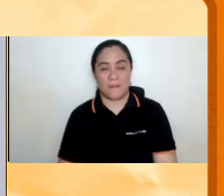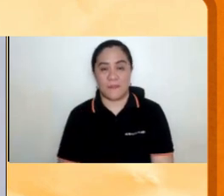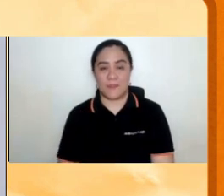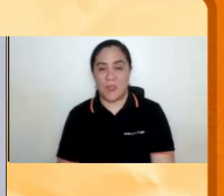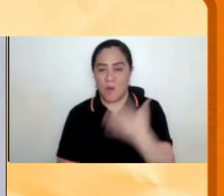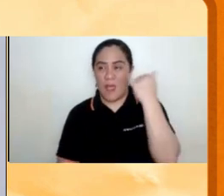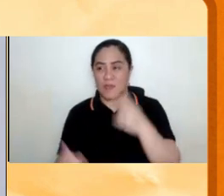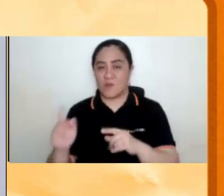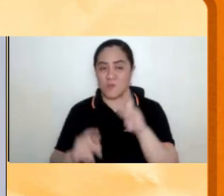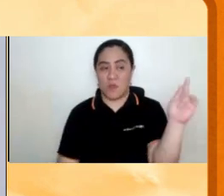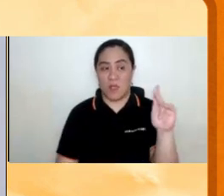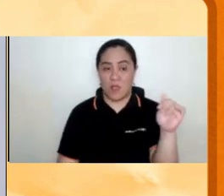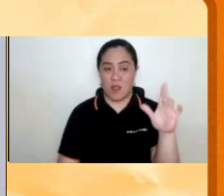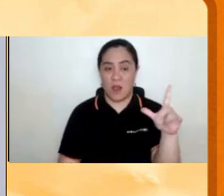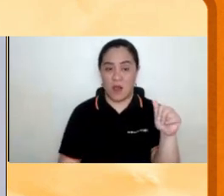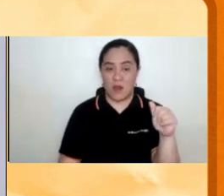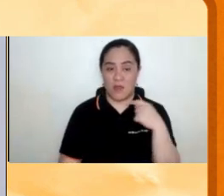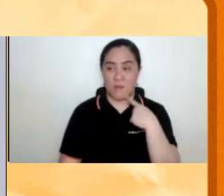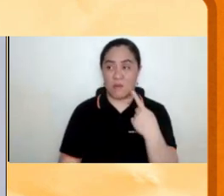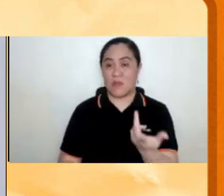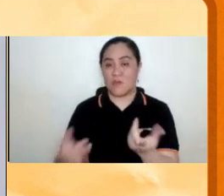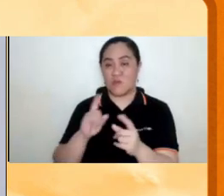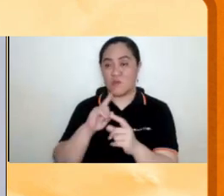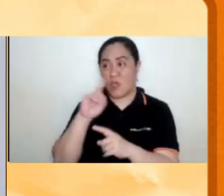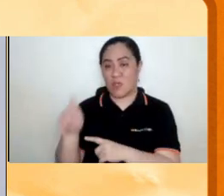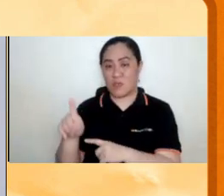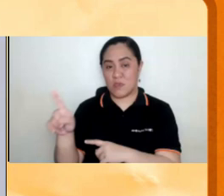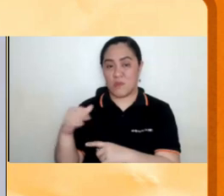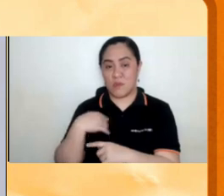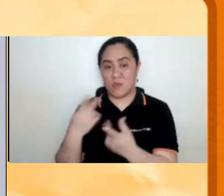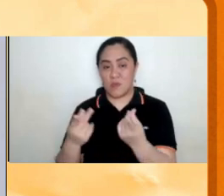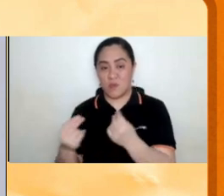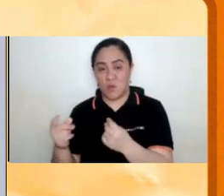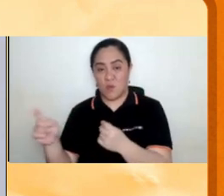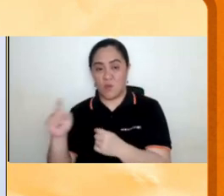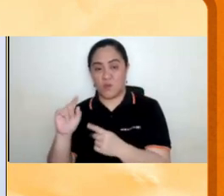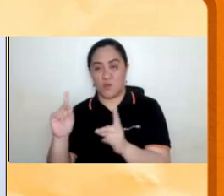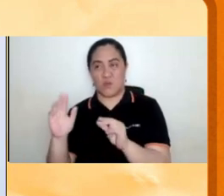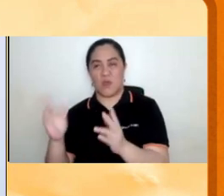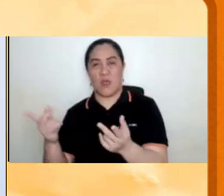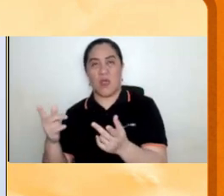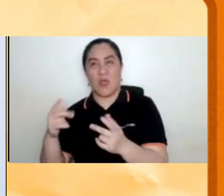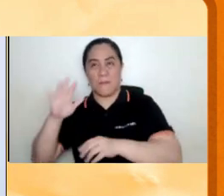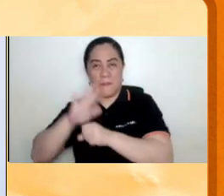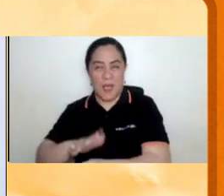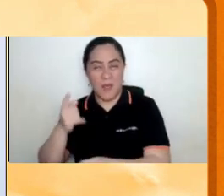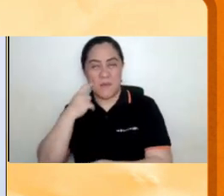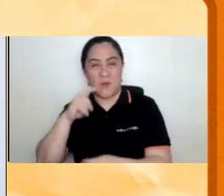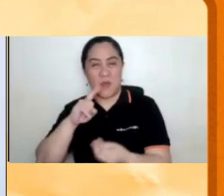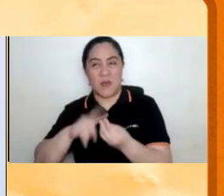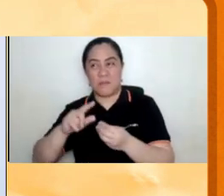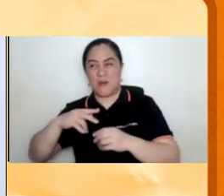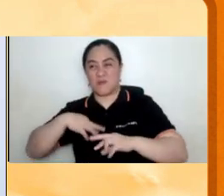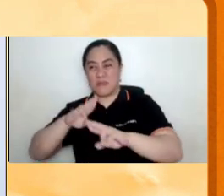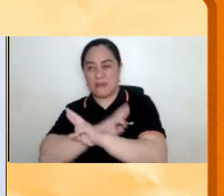si Carla, halos wala siyang panahon para ibaba ito paminsan-minsan at magpahinga. Ano kaya ang mangyayari sa